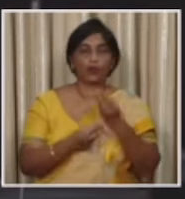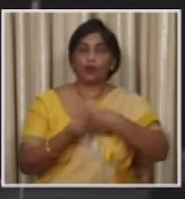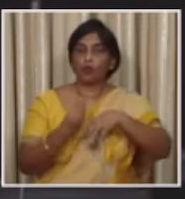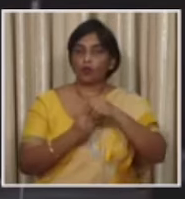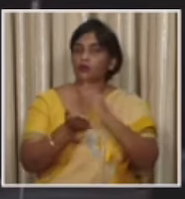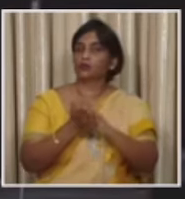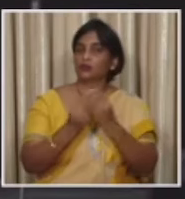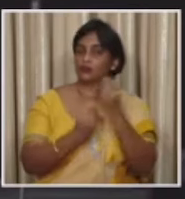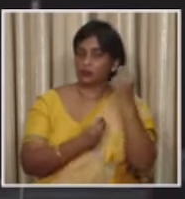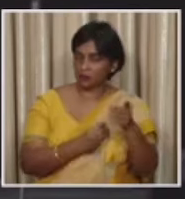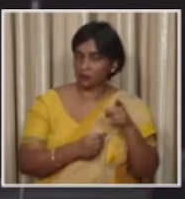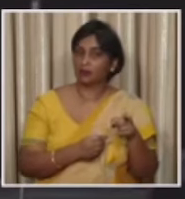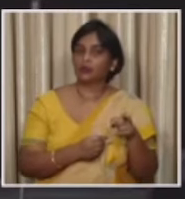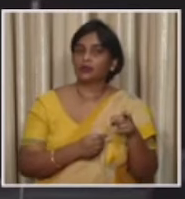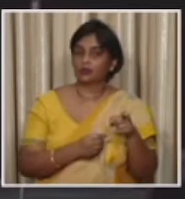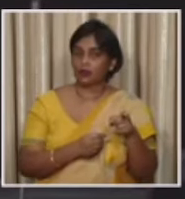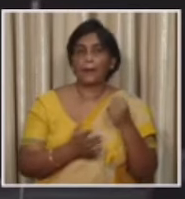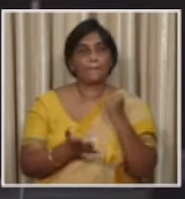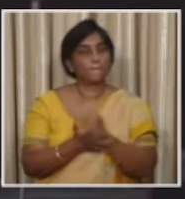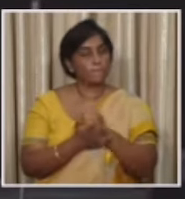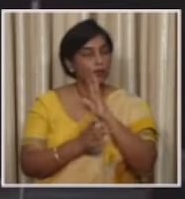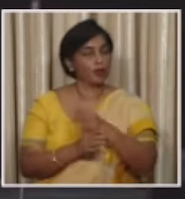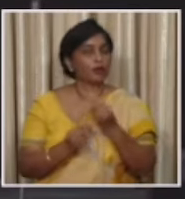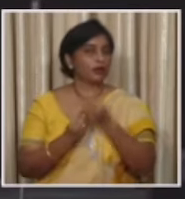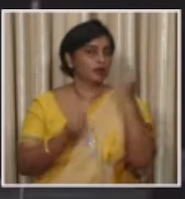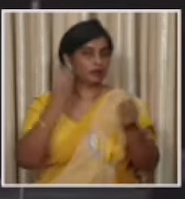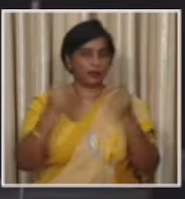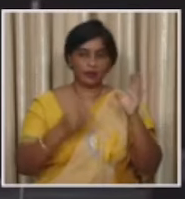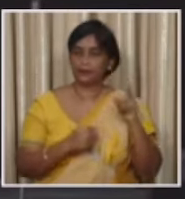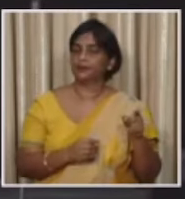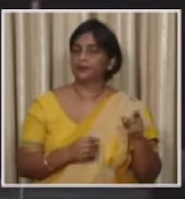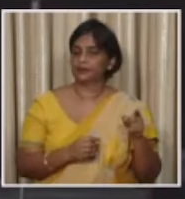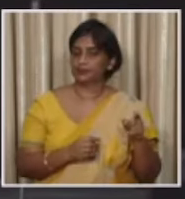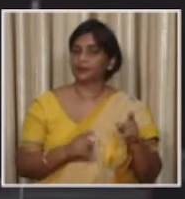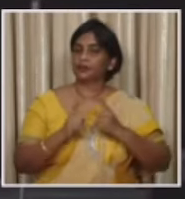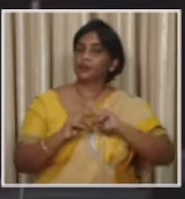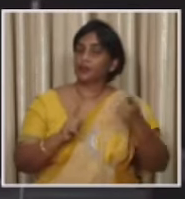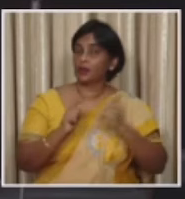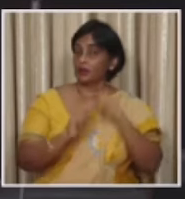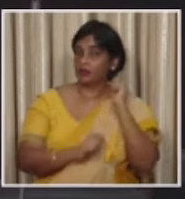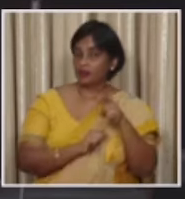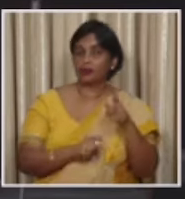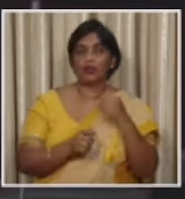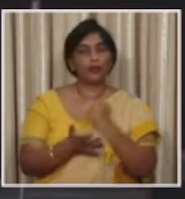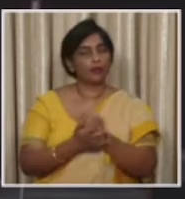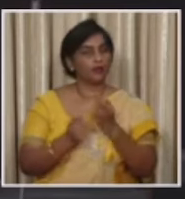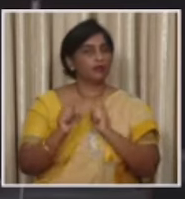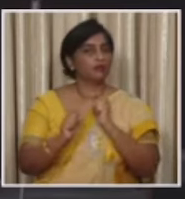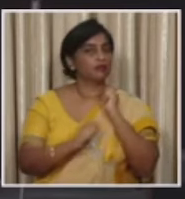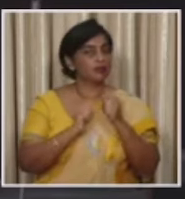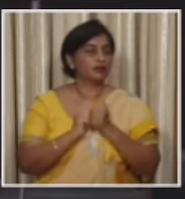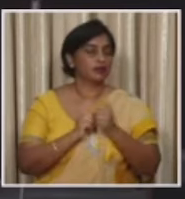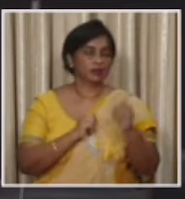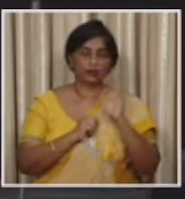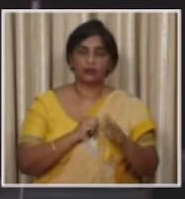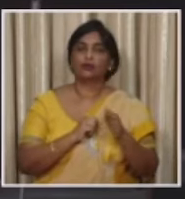පෝරසහන ආධාරය ලබා දීමේදී බැංකු හරහා ලබා දෙන්න කටයුතු කරලා තියෙනවා. අනෙක් ගෙවීම් කරද්දී දැන් බැංකු හරහා කටයුතු කරන්න කටයුතු